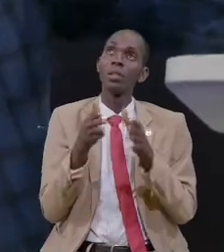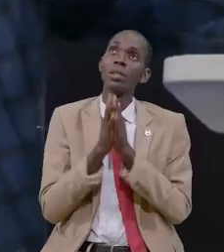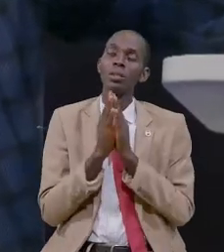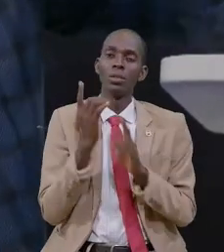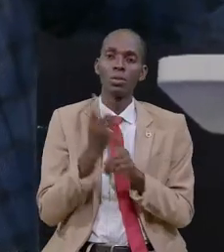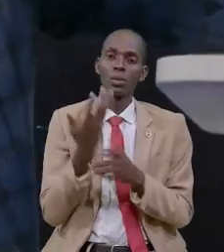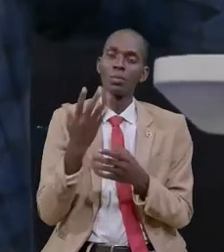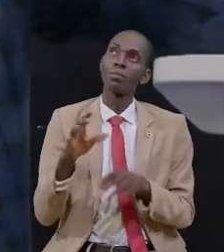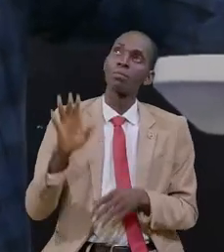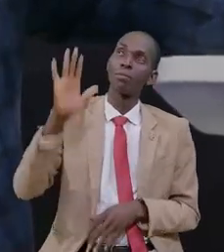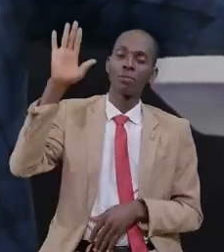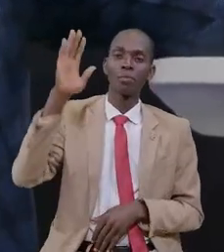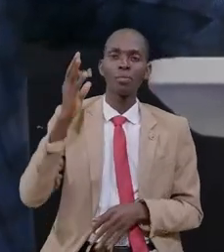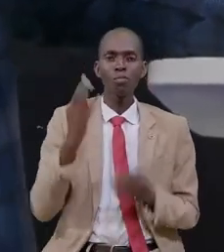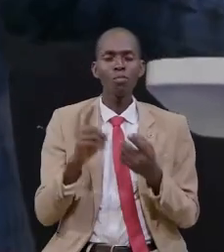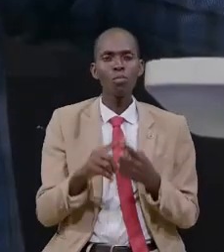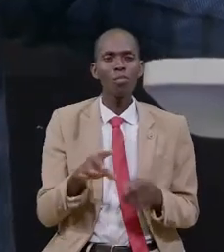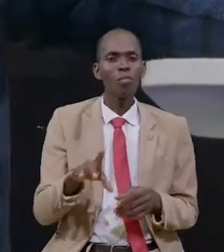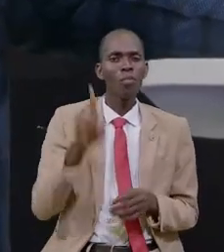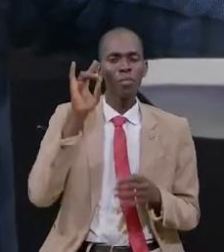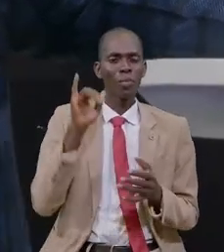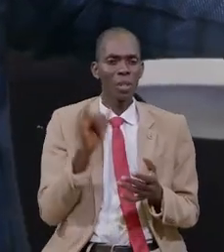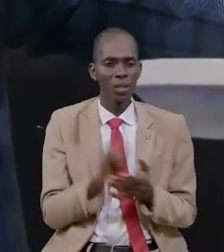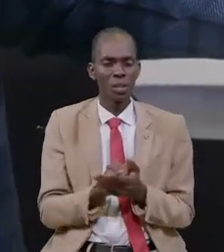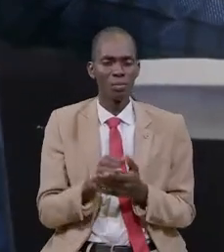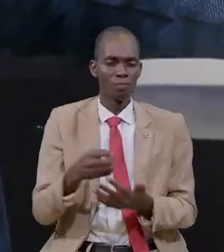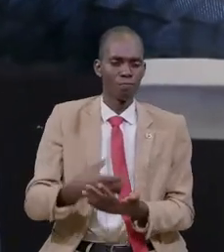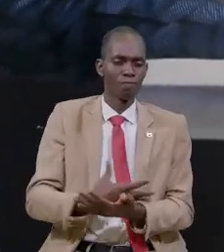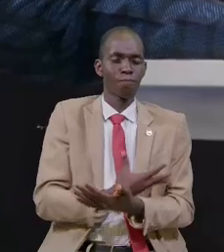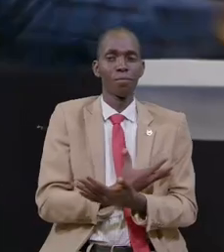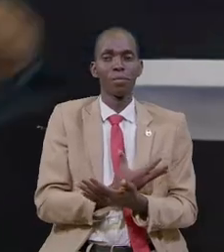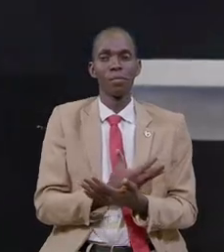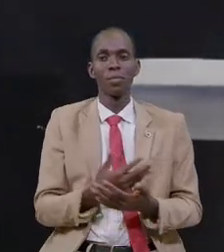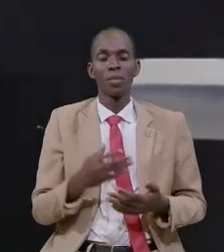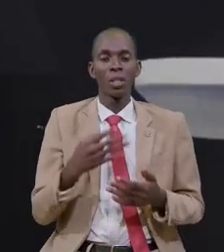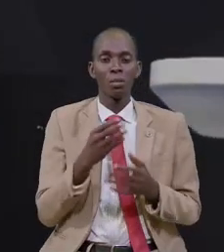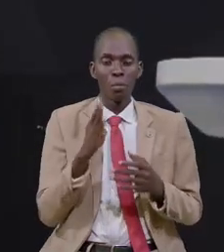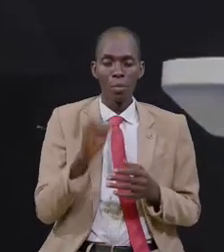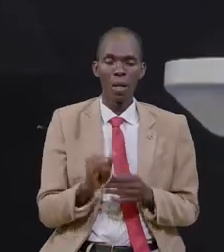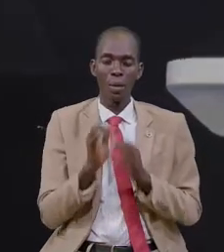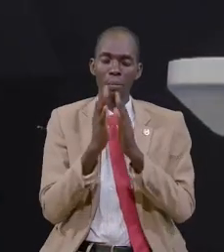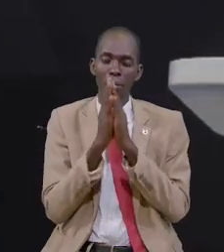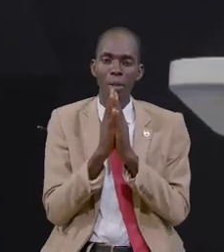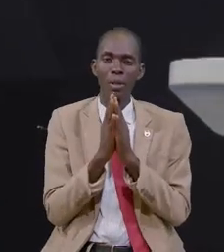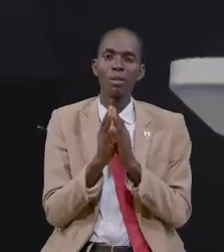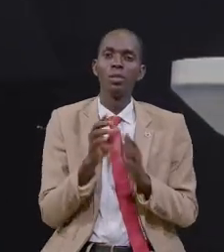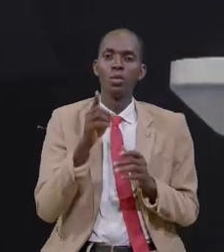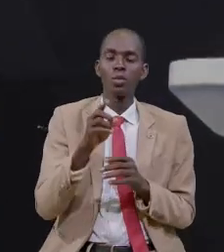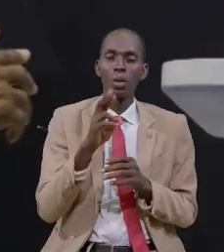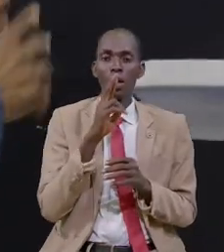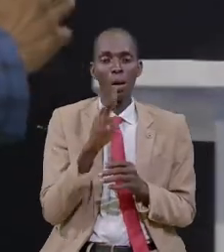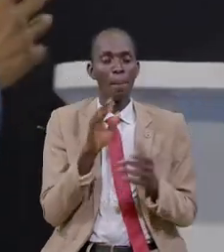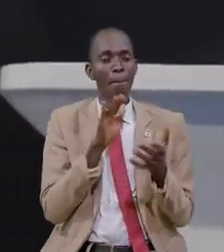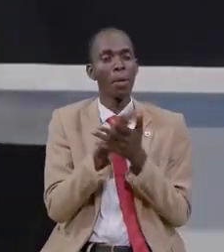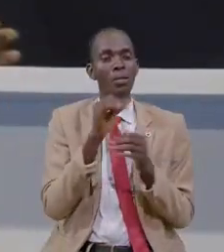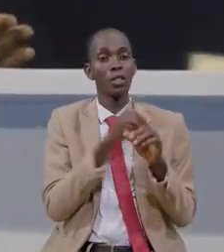lève simplement la main. Tu veux avoir cette imputation, cette impartition. Par son intercession, lève la main. Tu fais